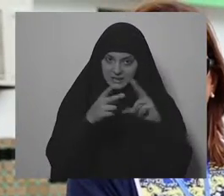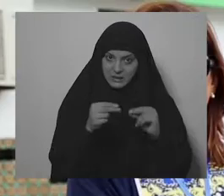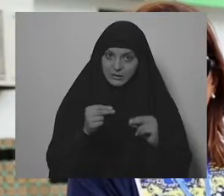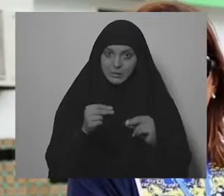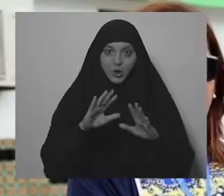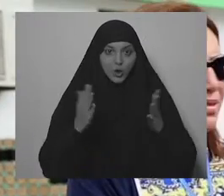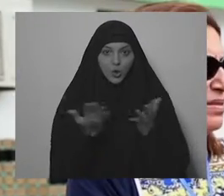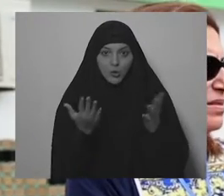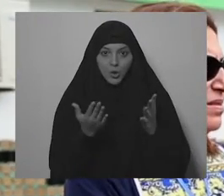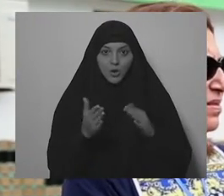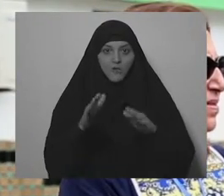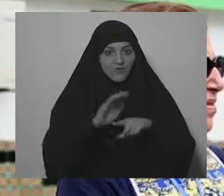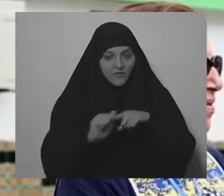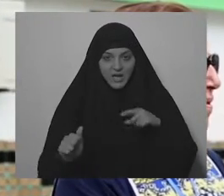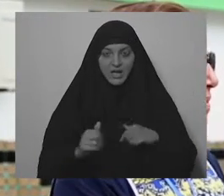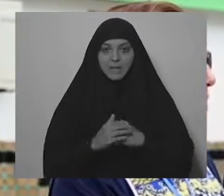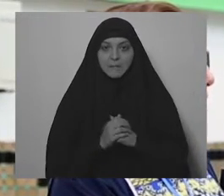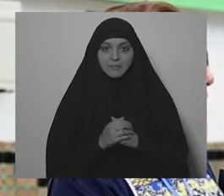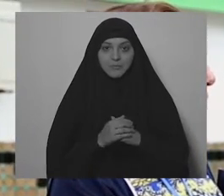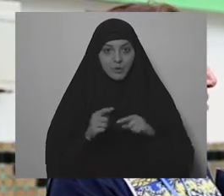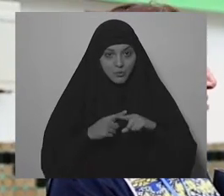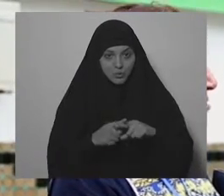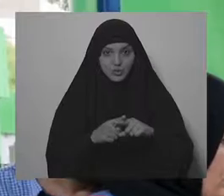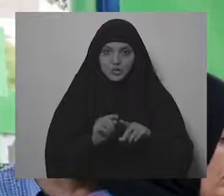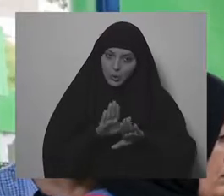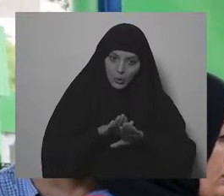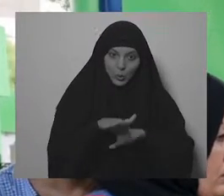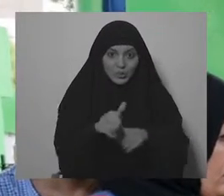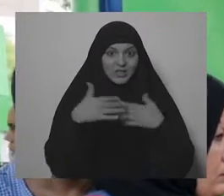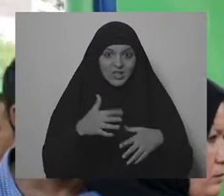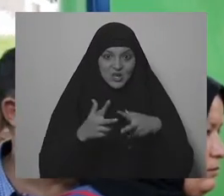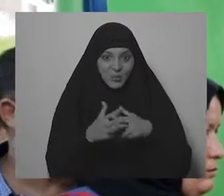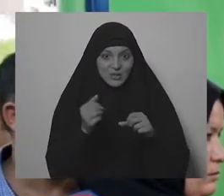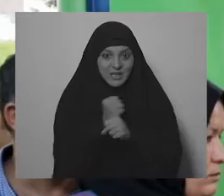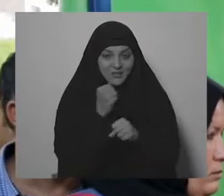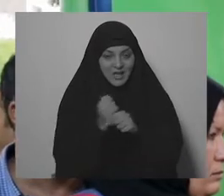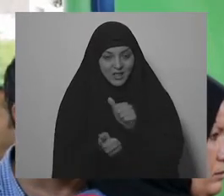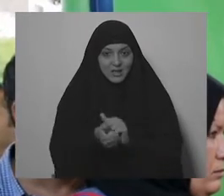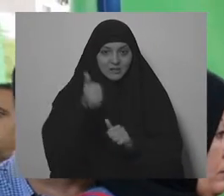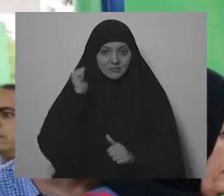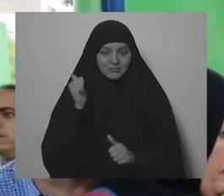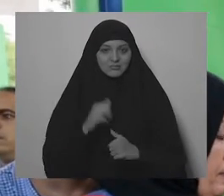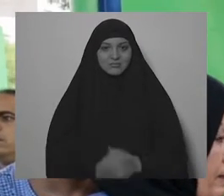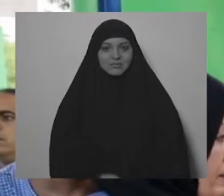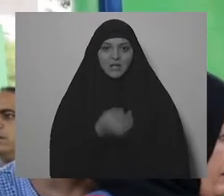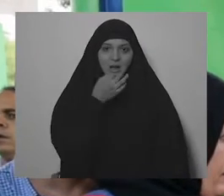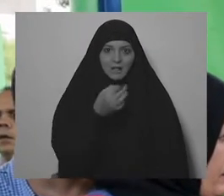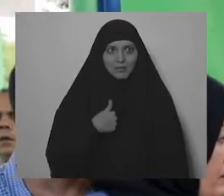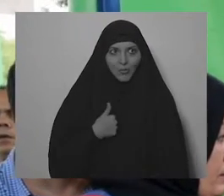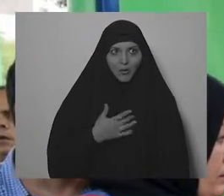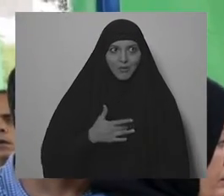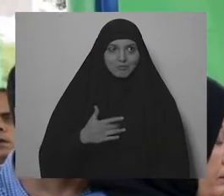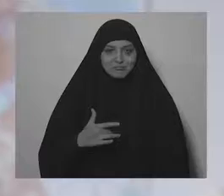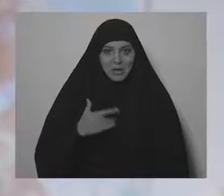je me suis rendu compte que c'était en fait la continuité du travail que nous avons déjà entamé l'année dernière. عجبتني حكاية